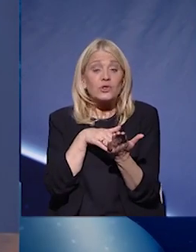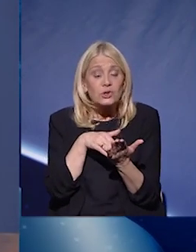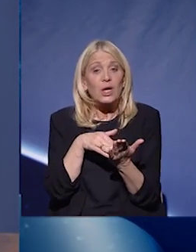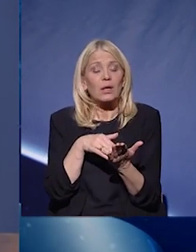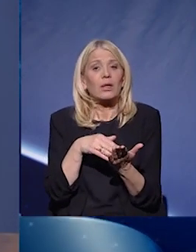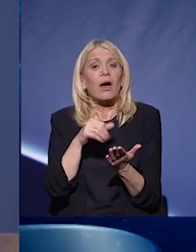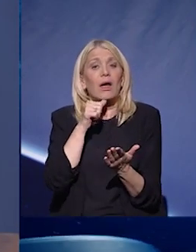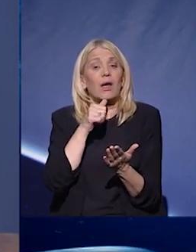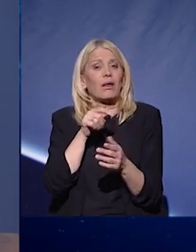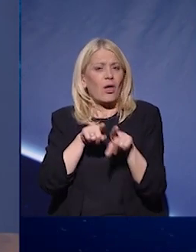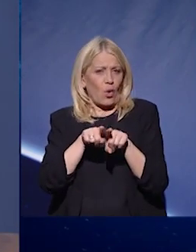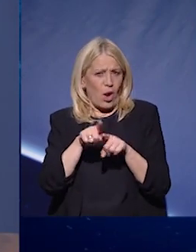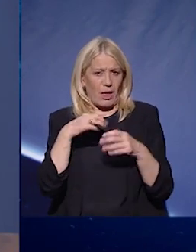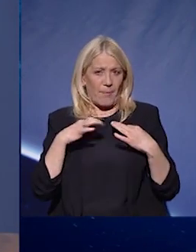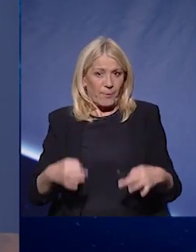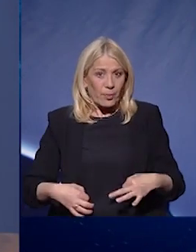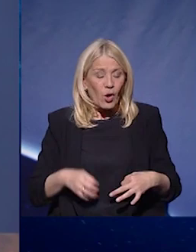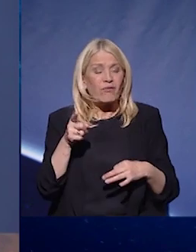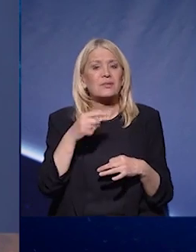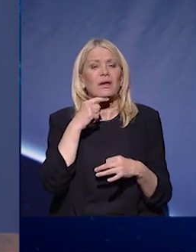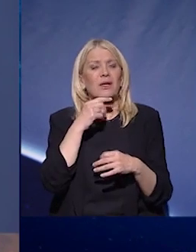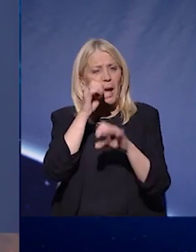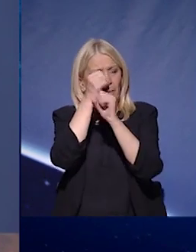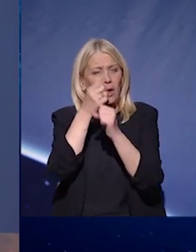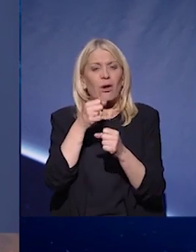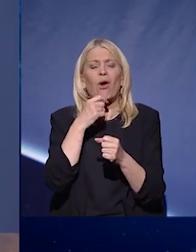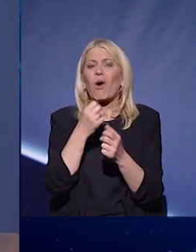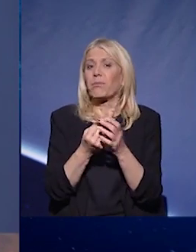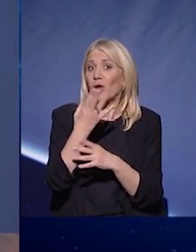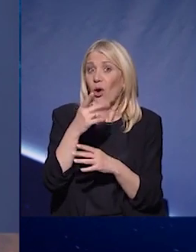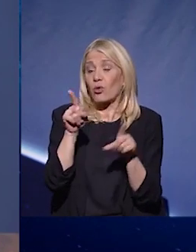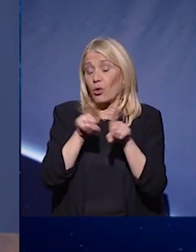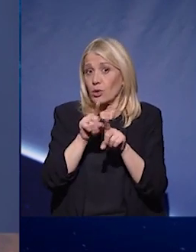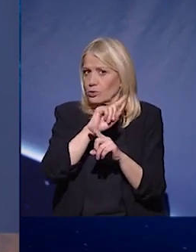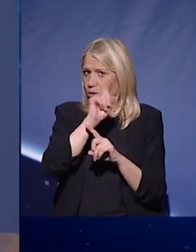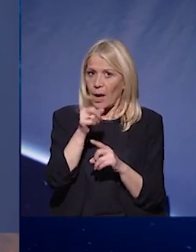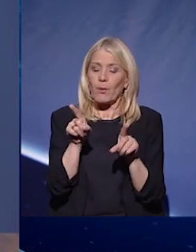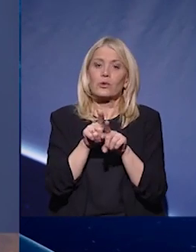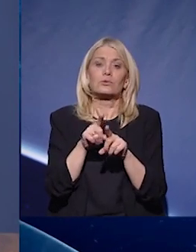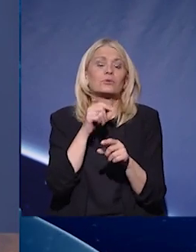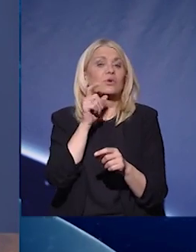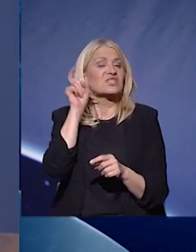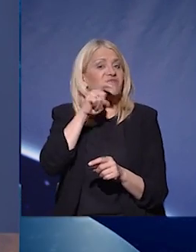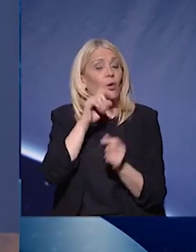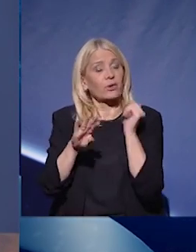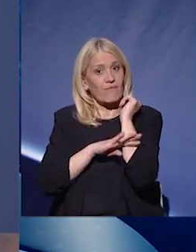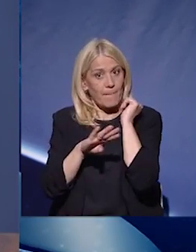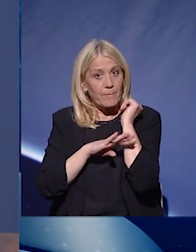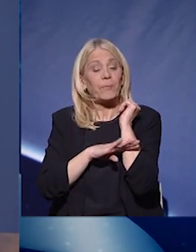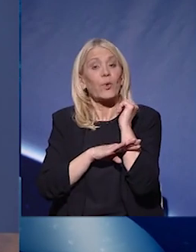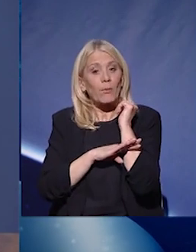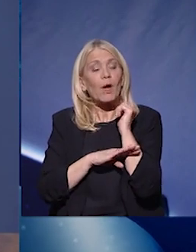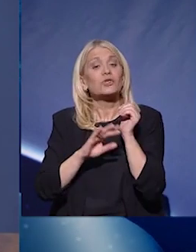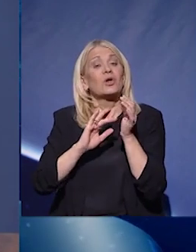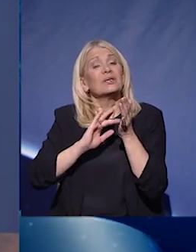i kolege, profesori sa Instituta za mikrobiologiju su takođe tamo koji svakodnevno pomažu, sve